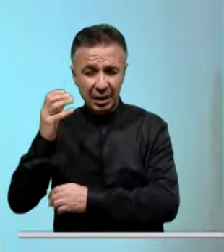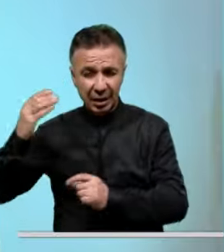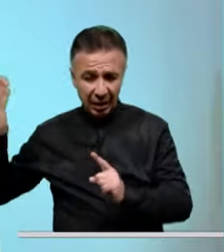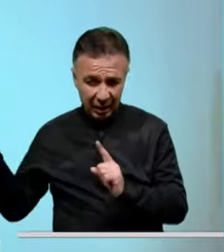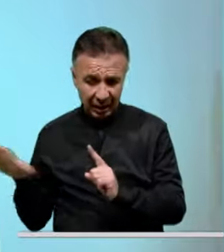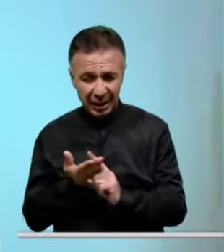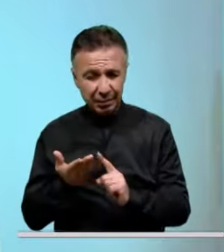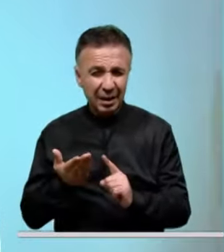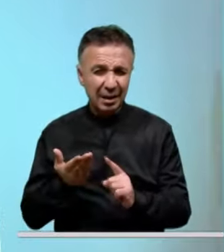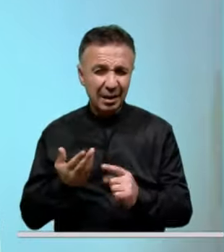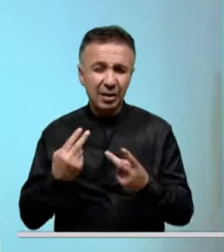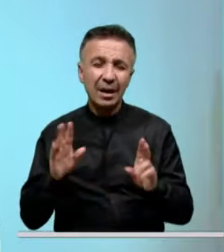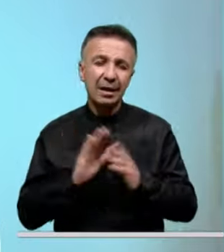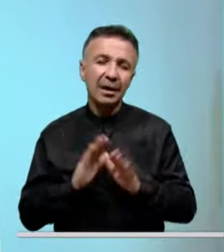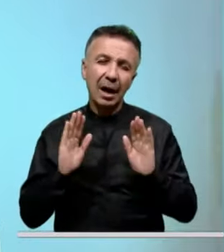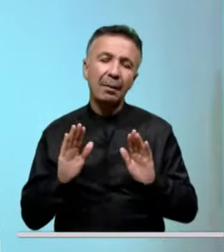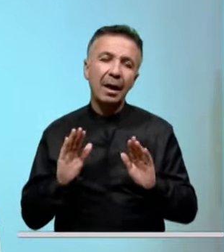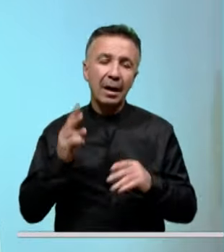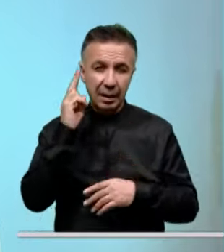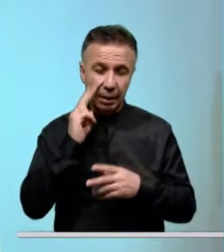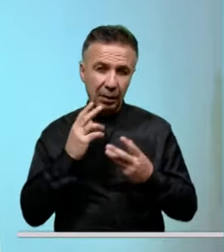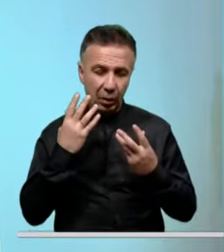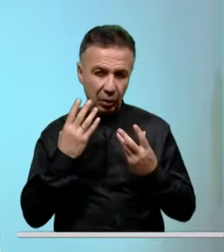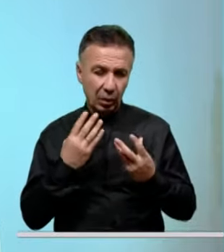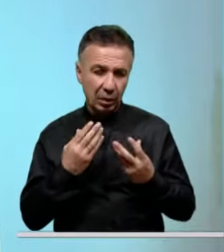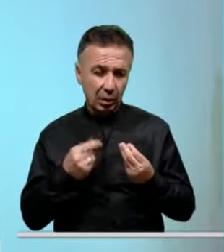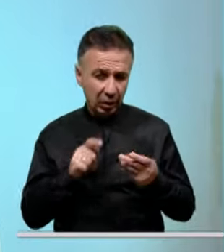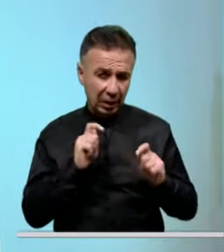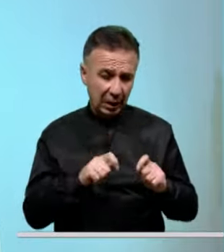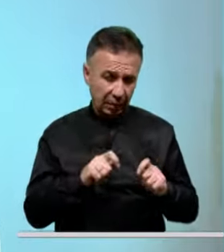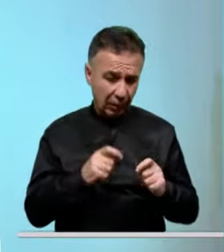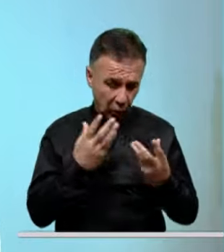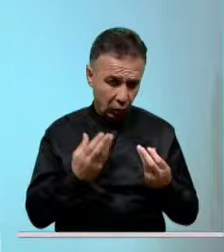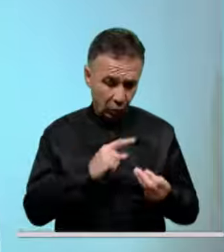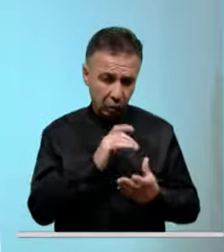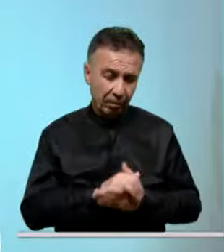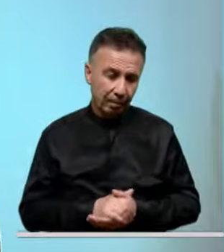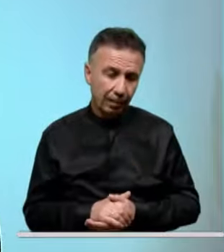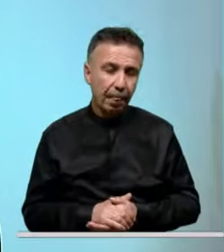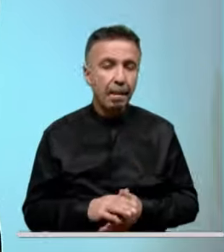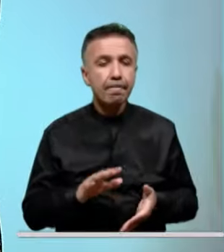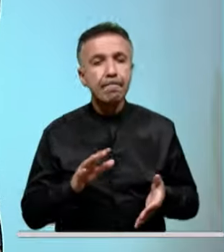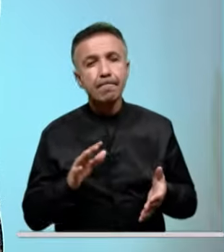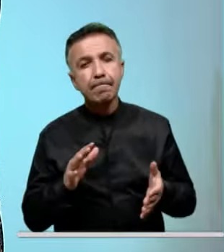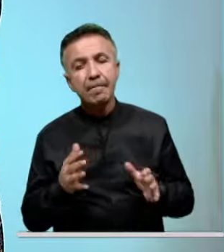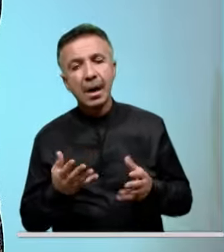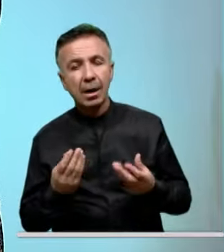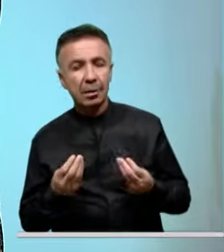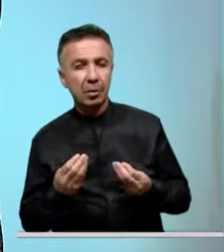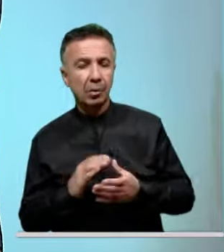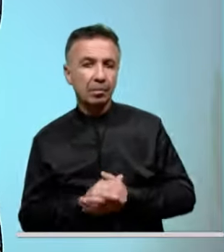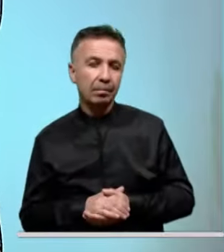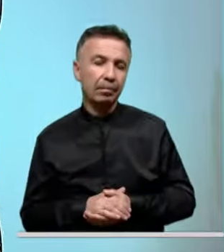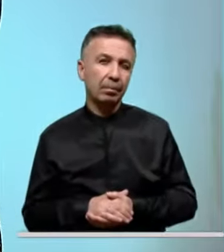değildir. Ama hocam temizlik amacıyla dahi olsa bunları yapamaz mıyız? Ya da çok